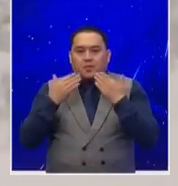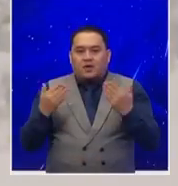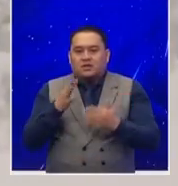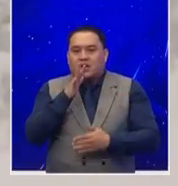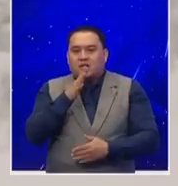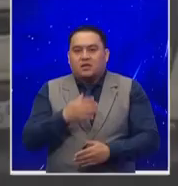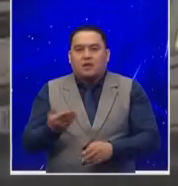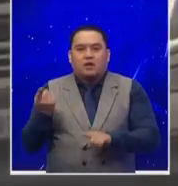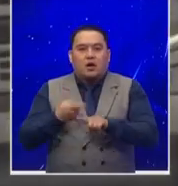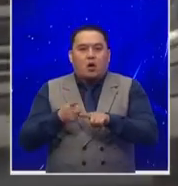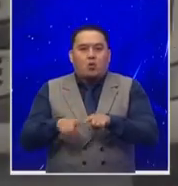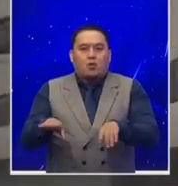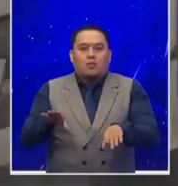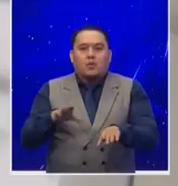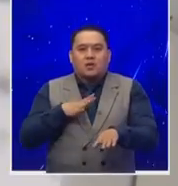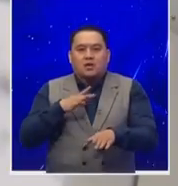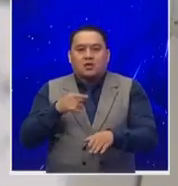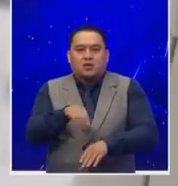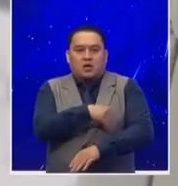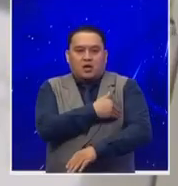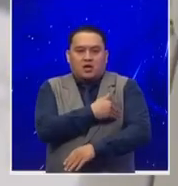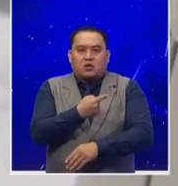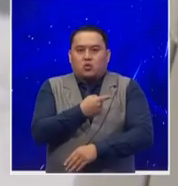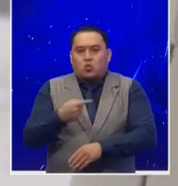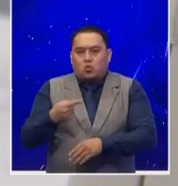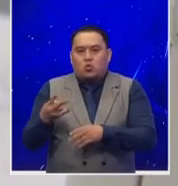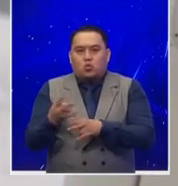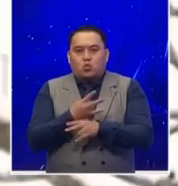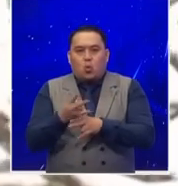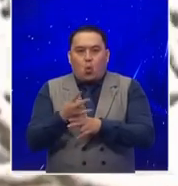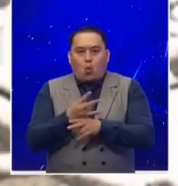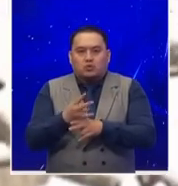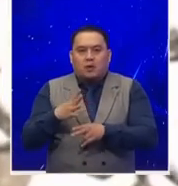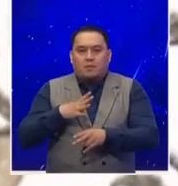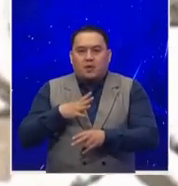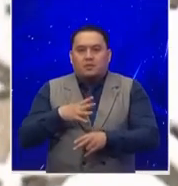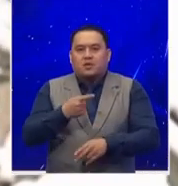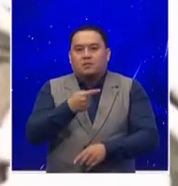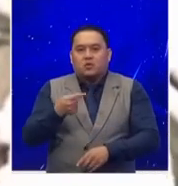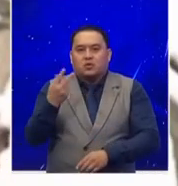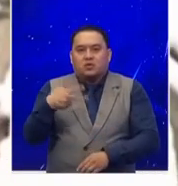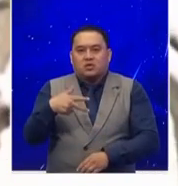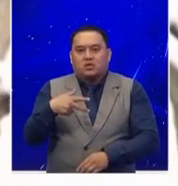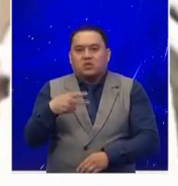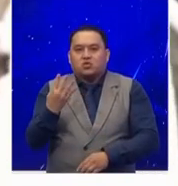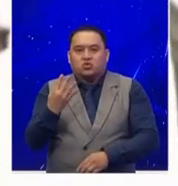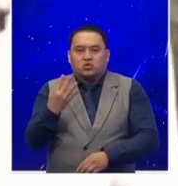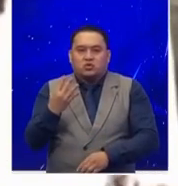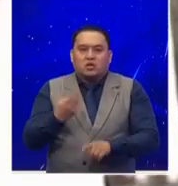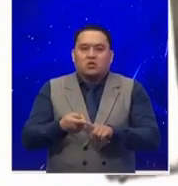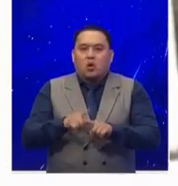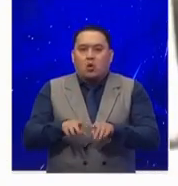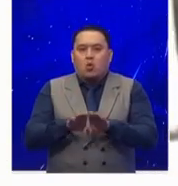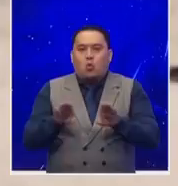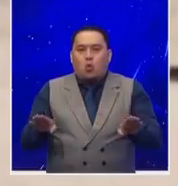последние несколько лет. Был побит и температурный рекорд. В ночь со среды на четверг столбик термометра показал в испанских Пиренеях